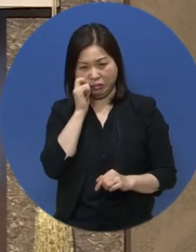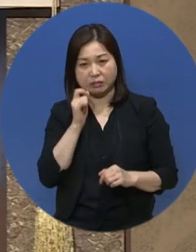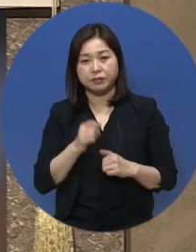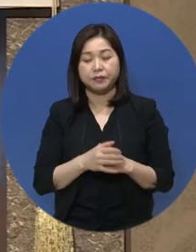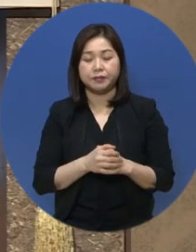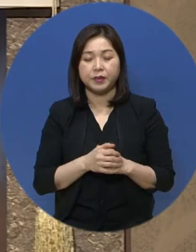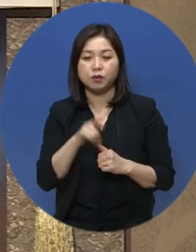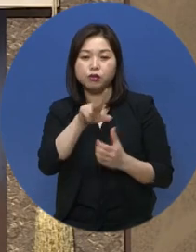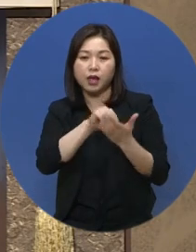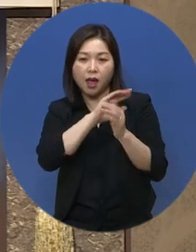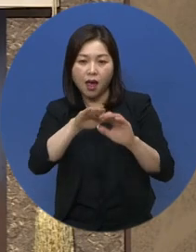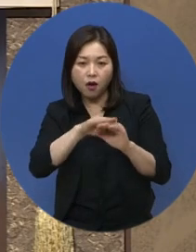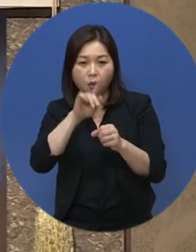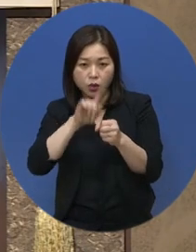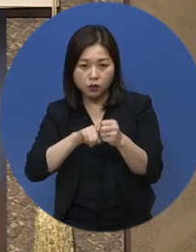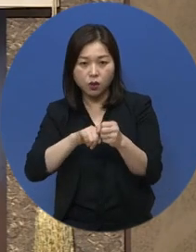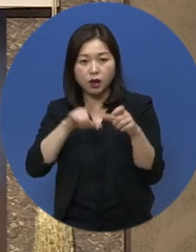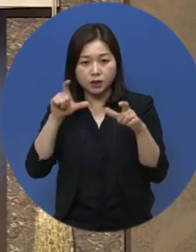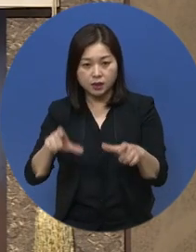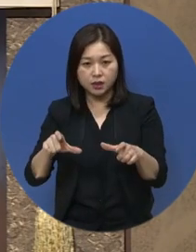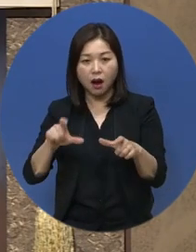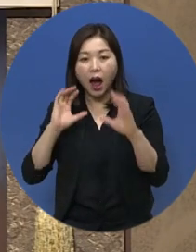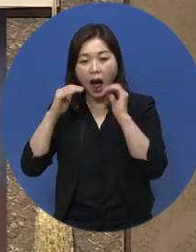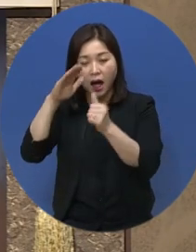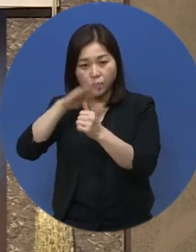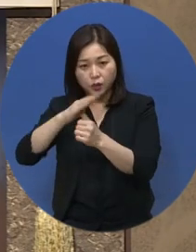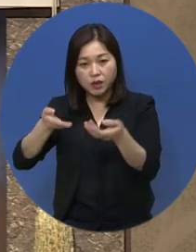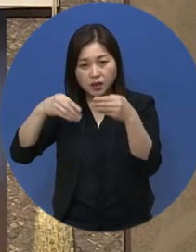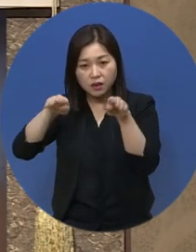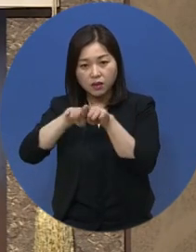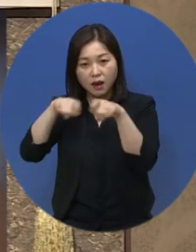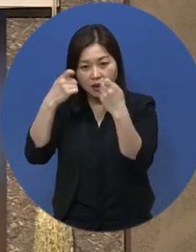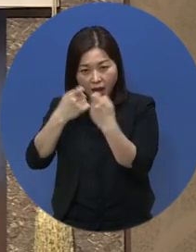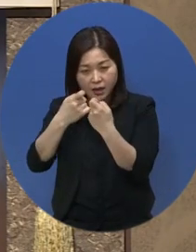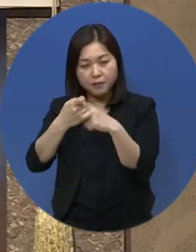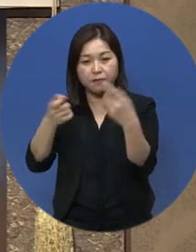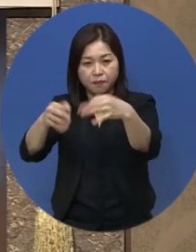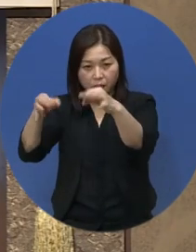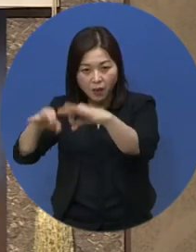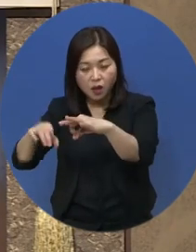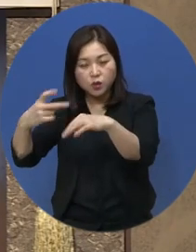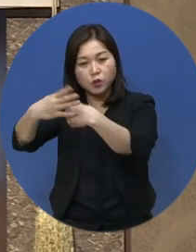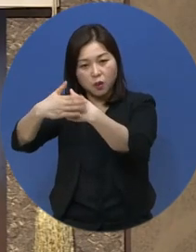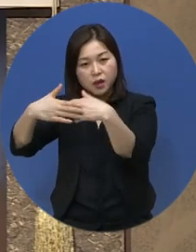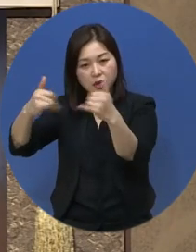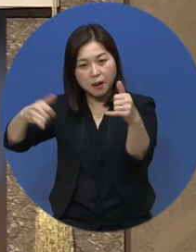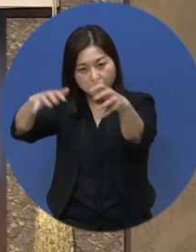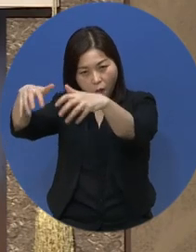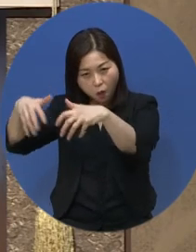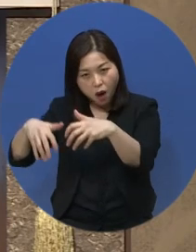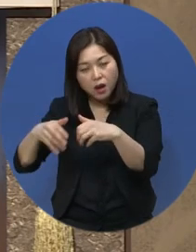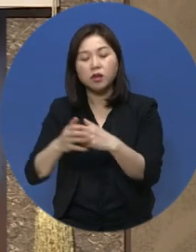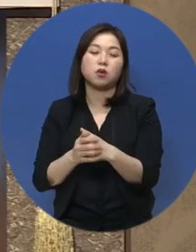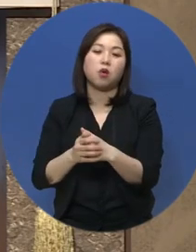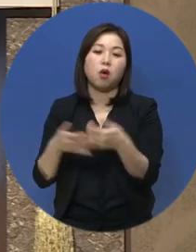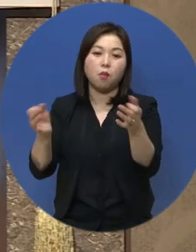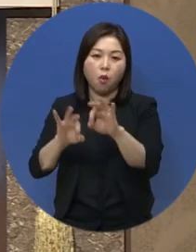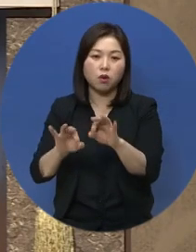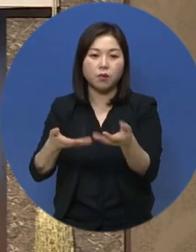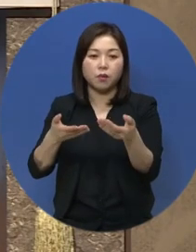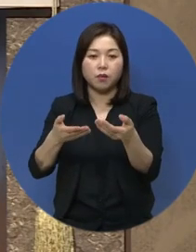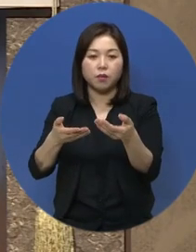위해서 지역아동센터는 이제 개인적으로 펀드라이징 한다거나 또 기부자들 모집한다거나 또 모금회에 또 여러